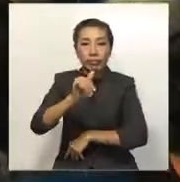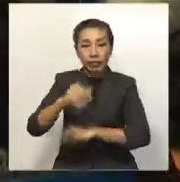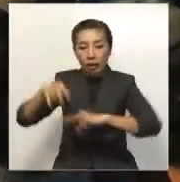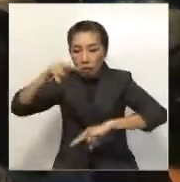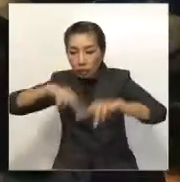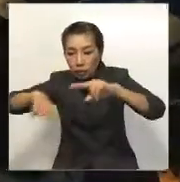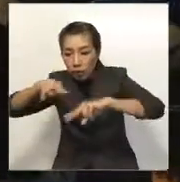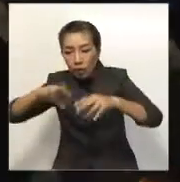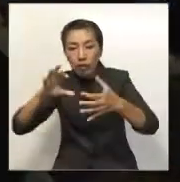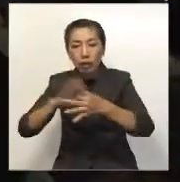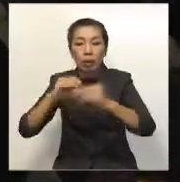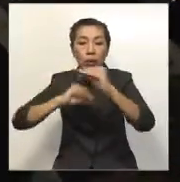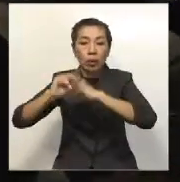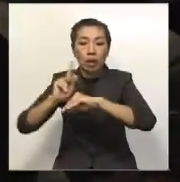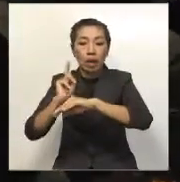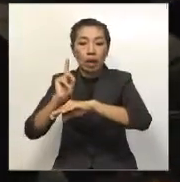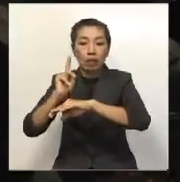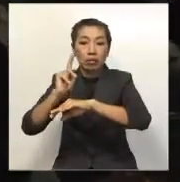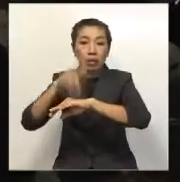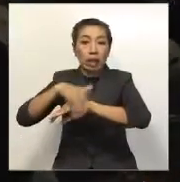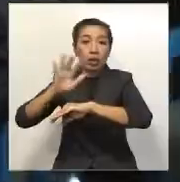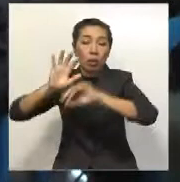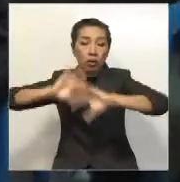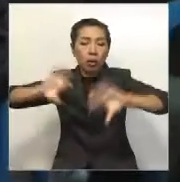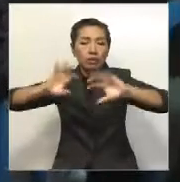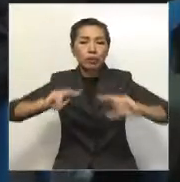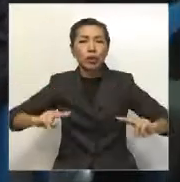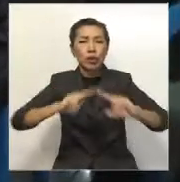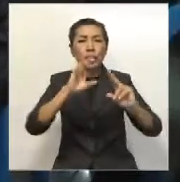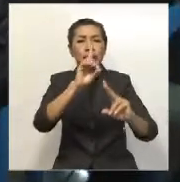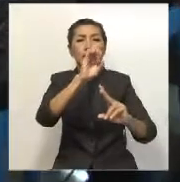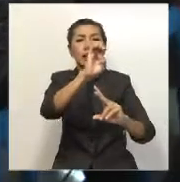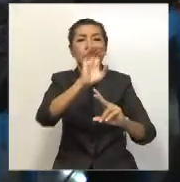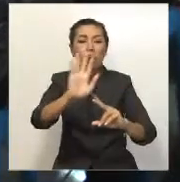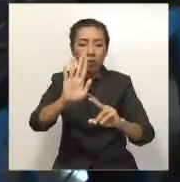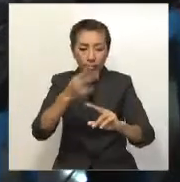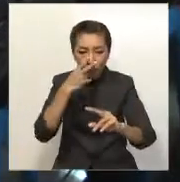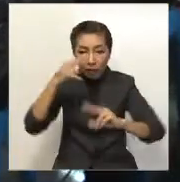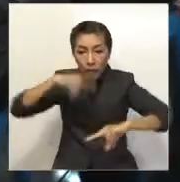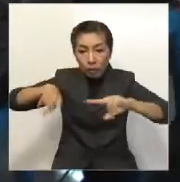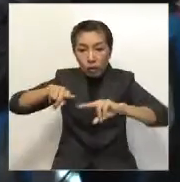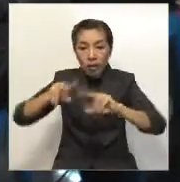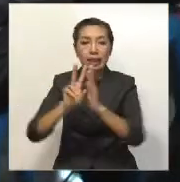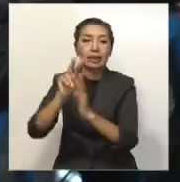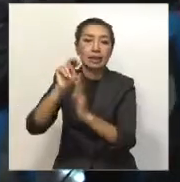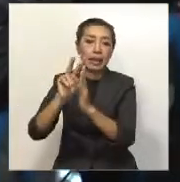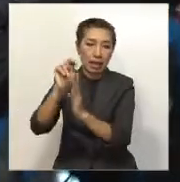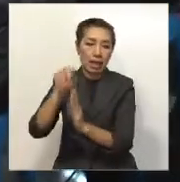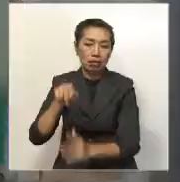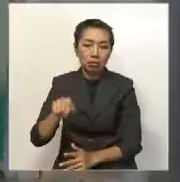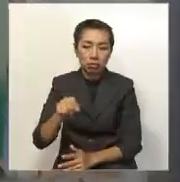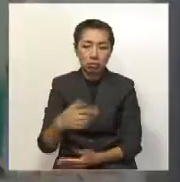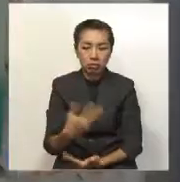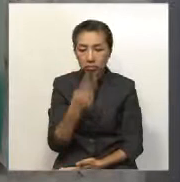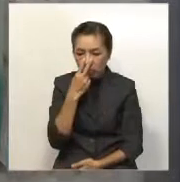ชวงยุดททำท่านเองก็